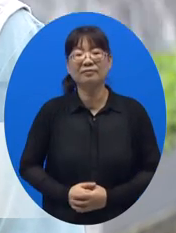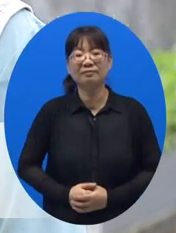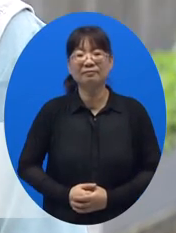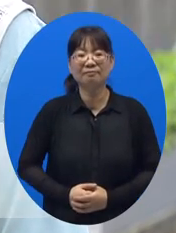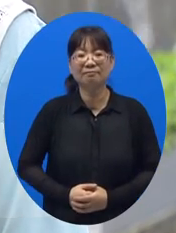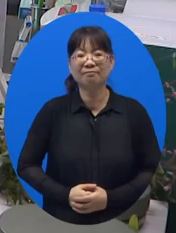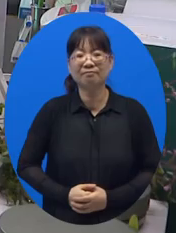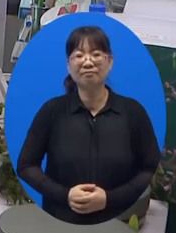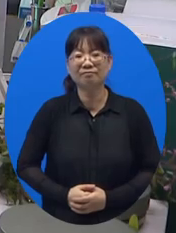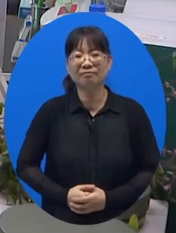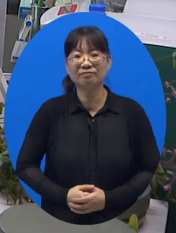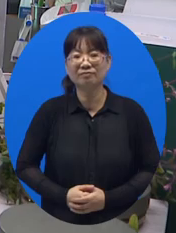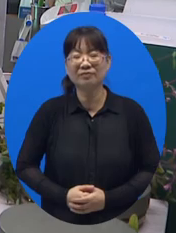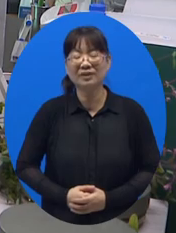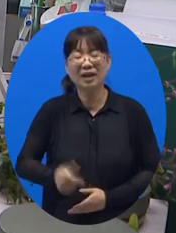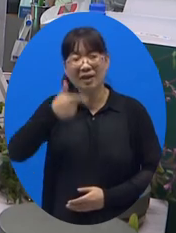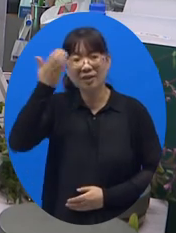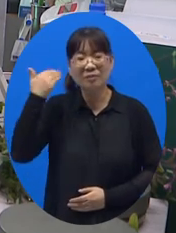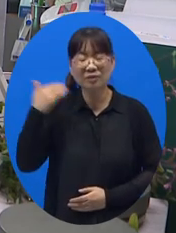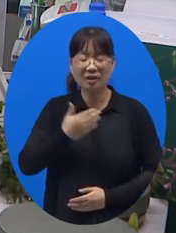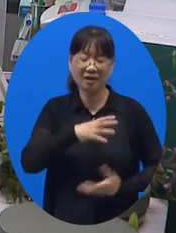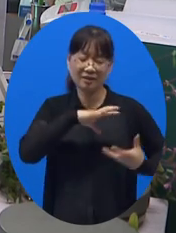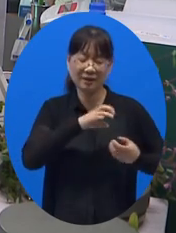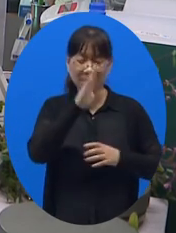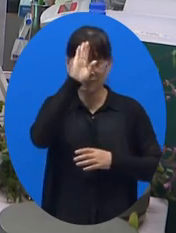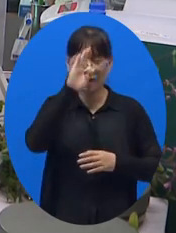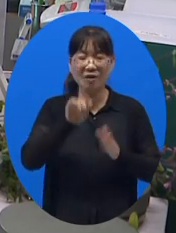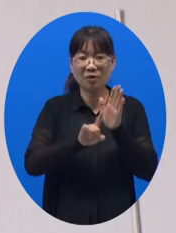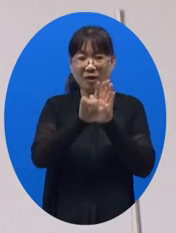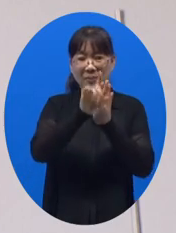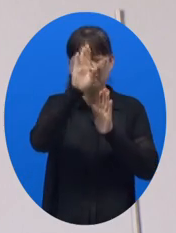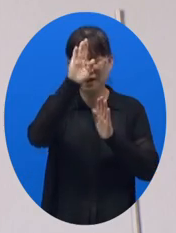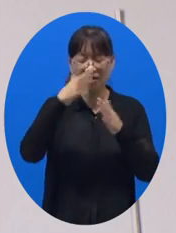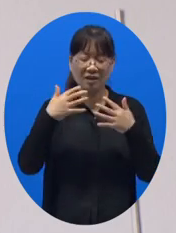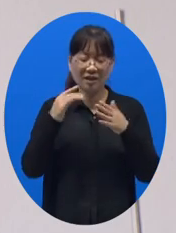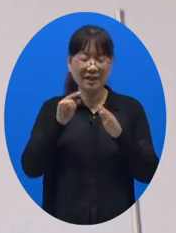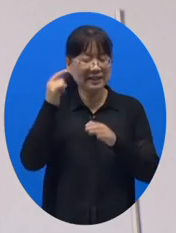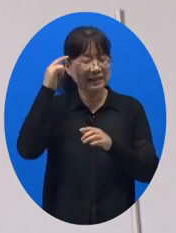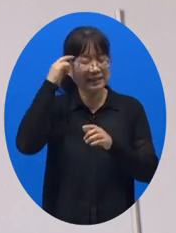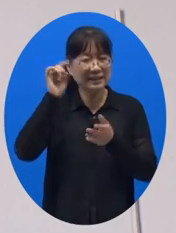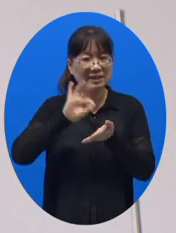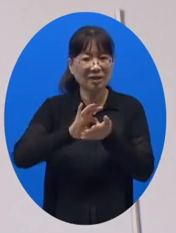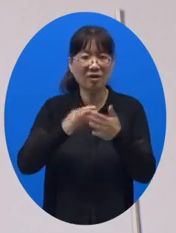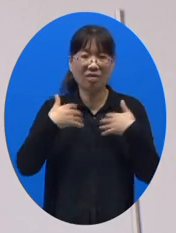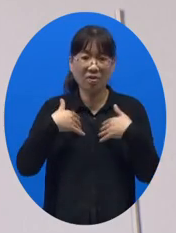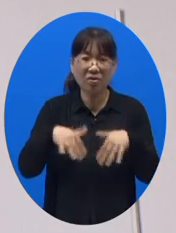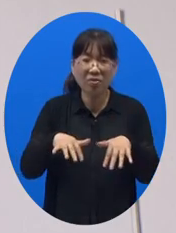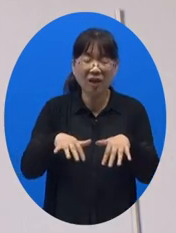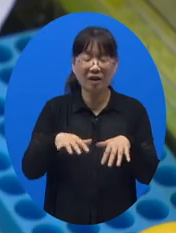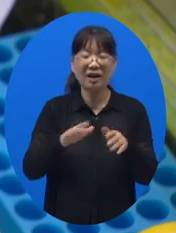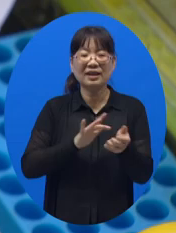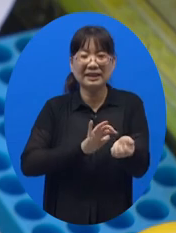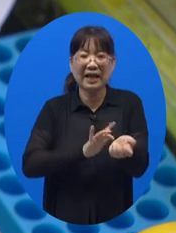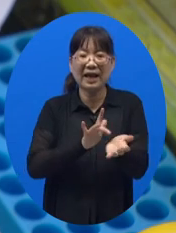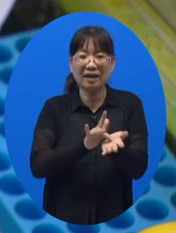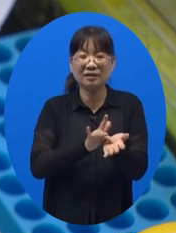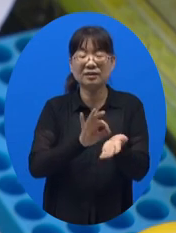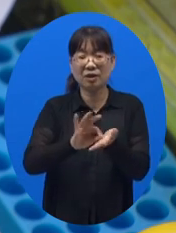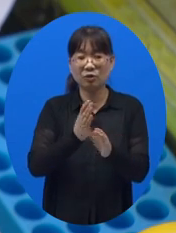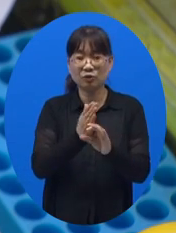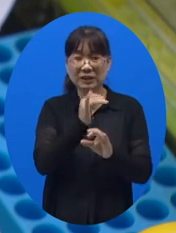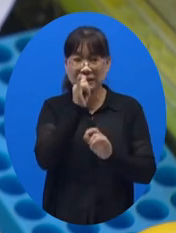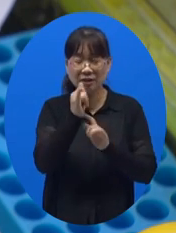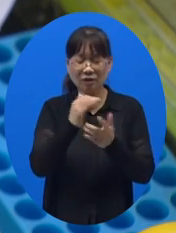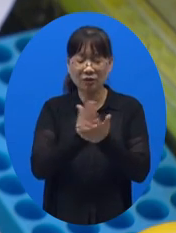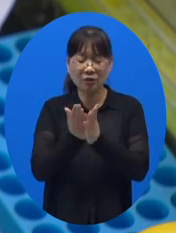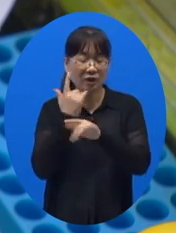저희 수목원의 목적입니다. 개정향풀은 예로부터 심장병과 고혈압, 신경쇠약 등에 효과가 있는 한약재로 쓰여온 만큼